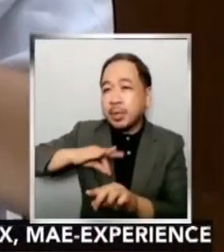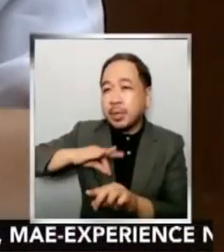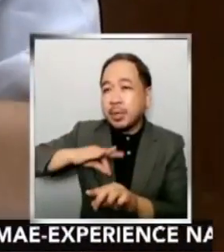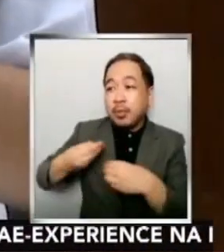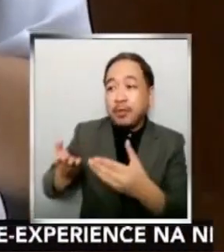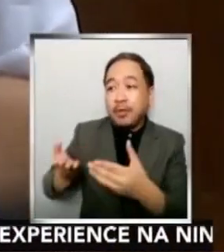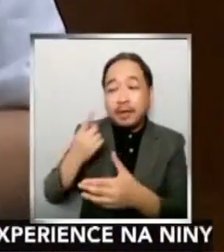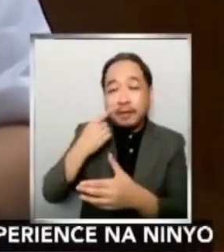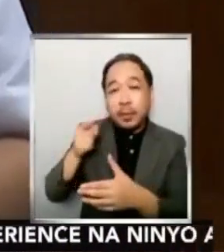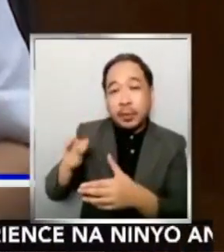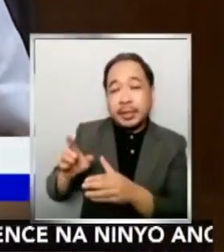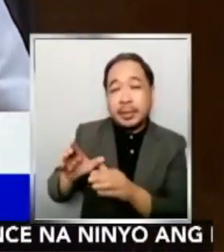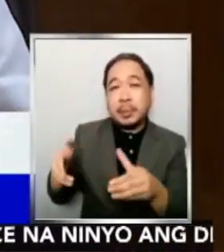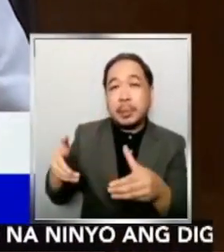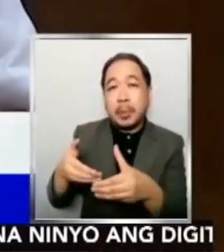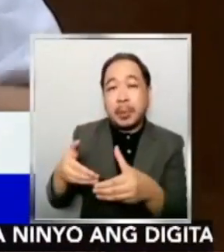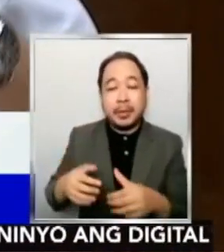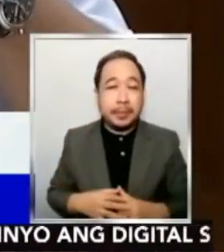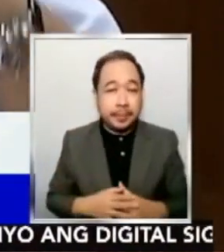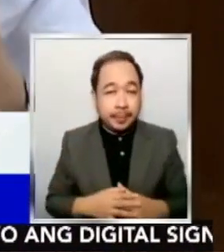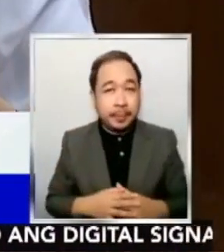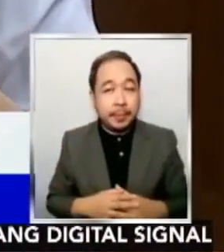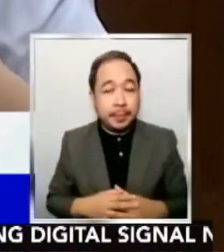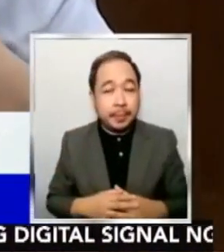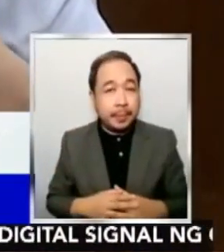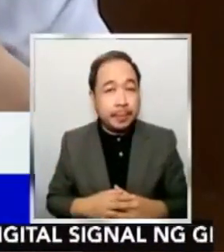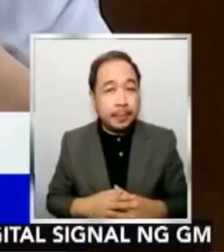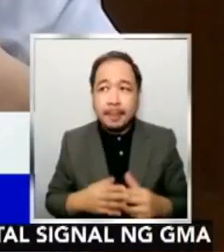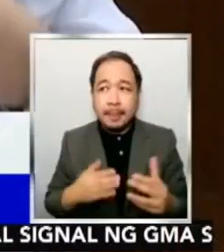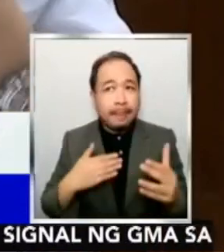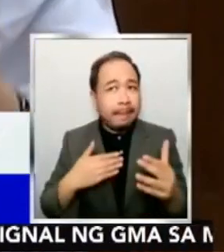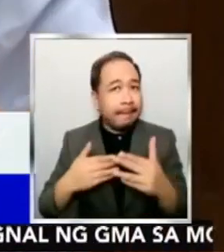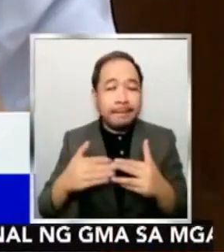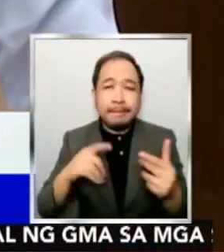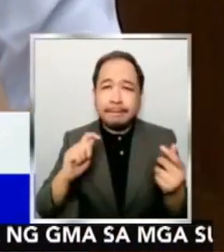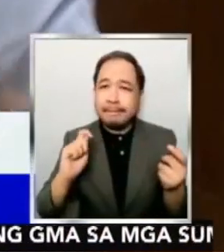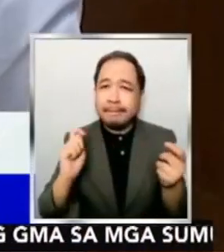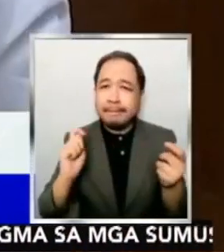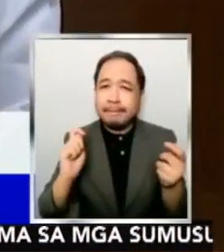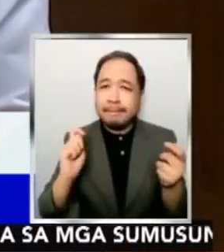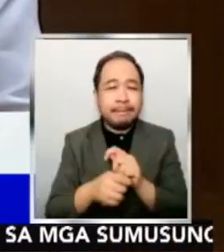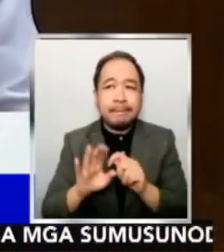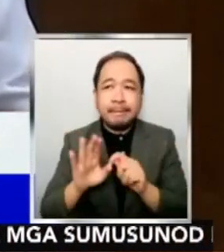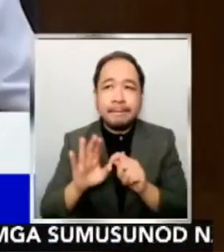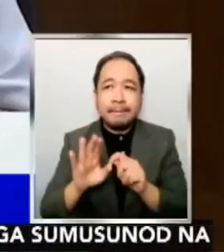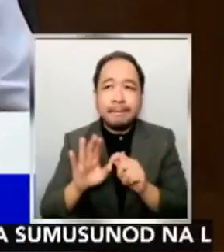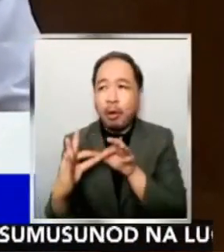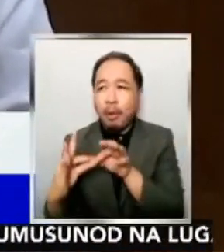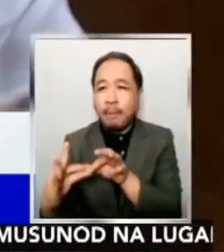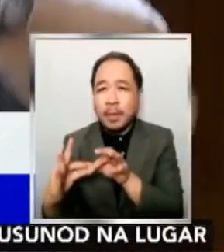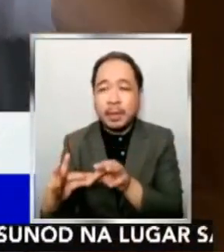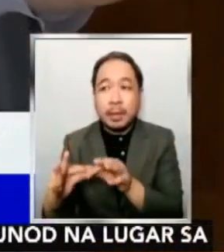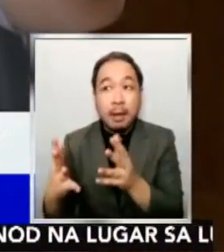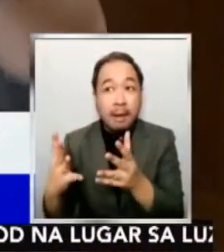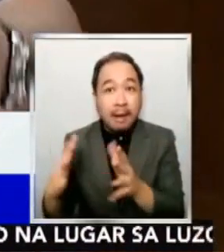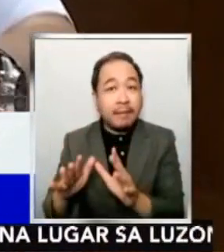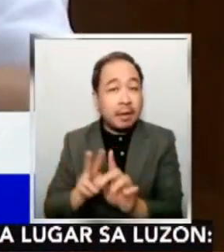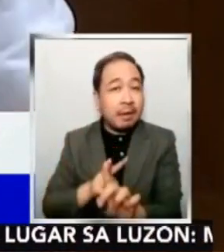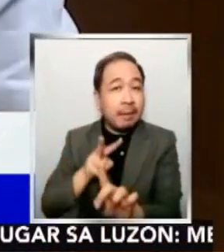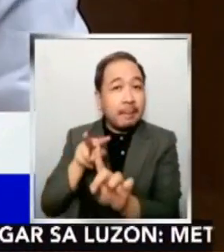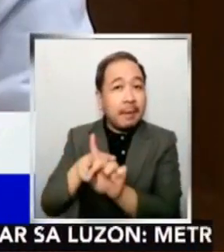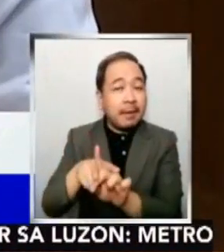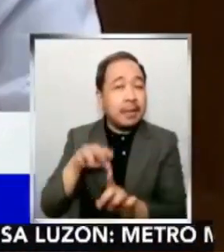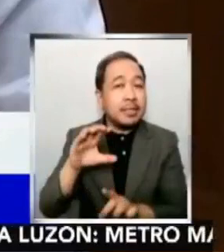Your CONA stays. Whatever change in your affiliation after the filing of the candidacy, after the